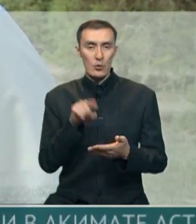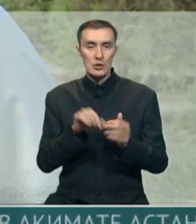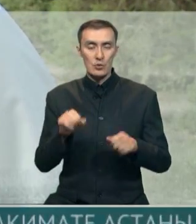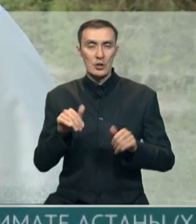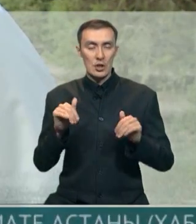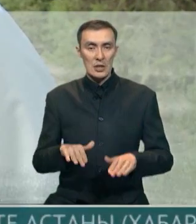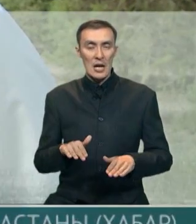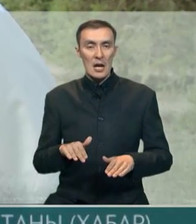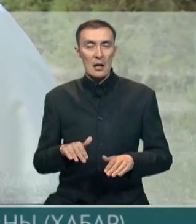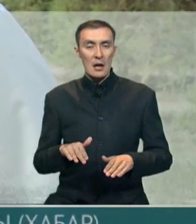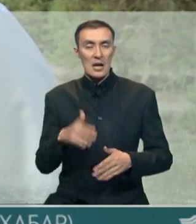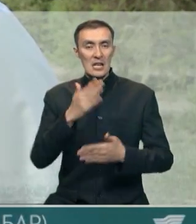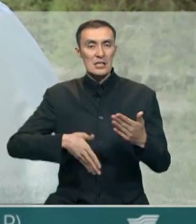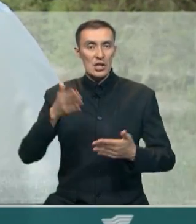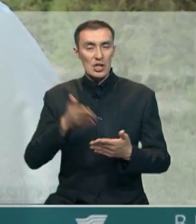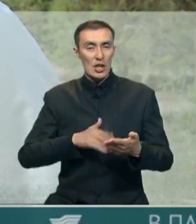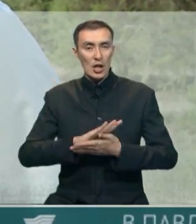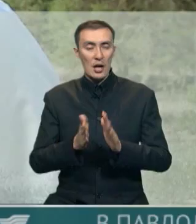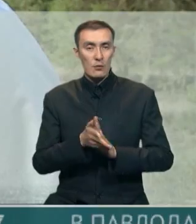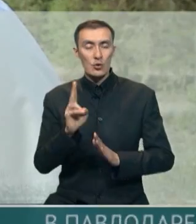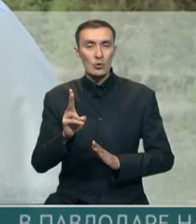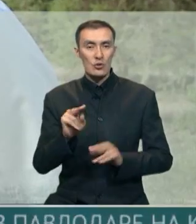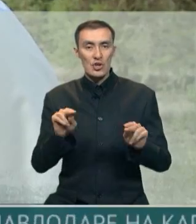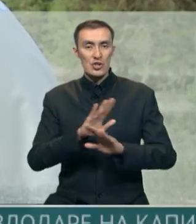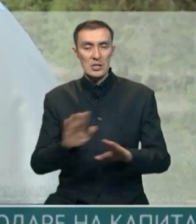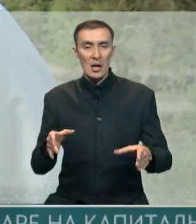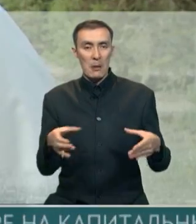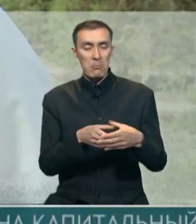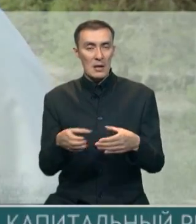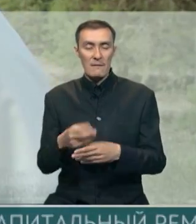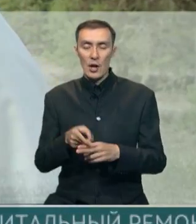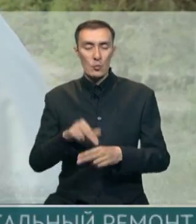Расторжение договора по недобросовестным поставщикам такого в этом году не было.